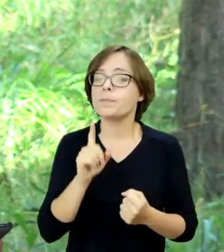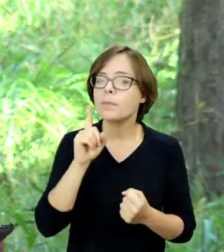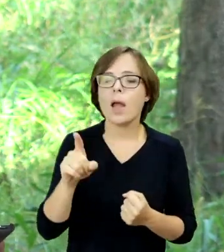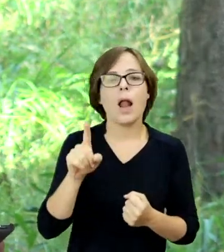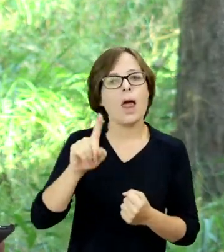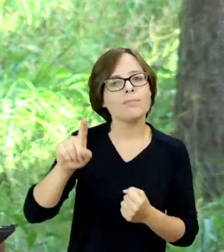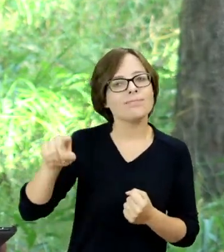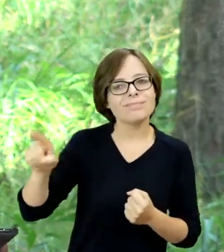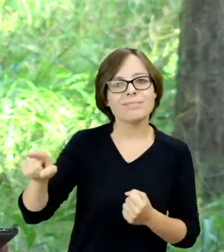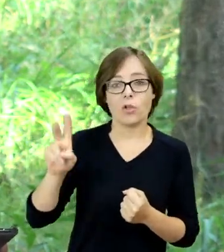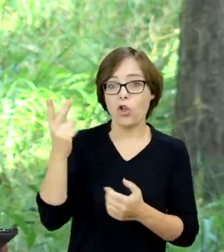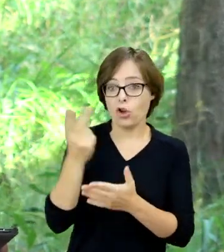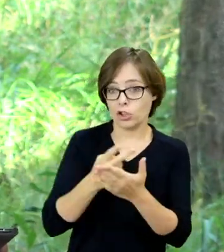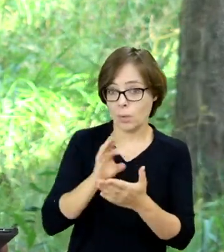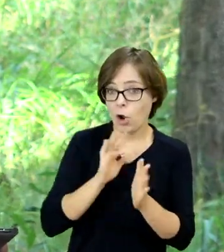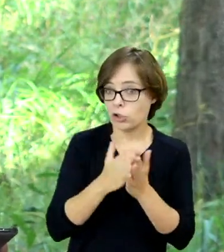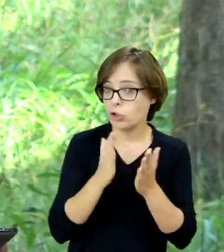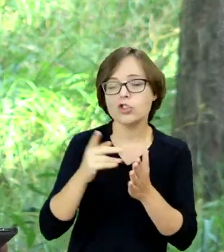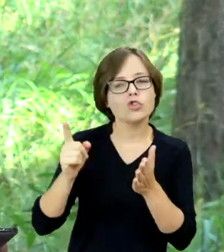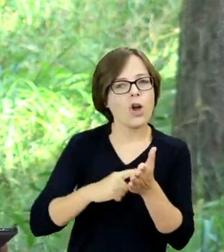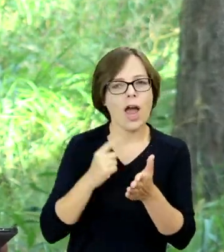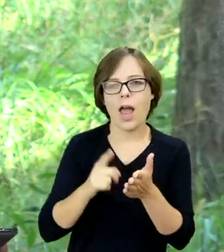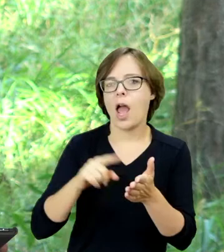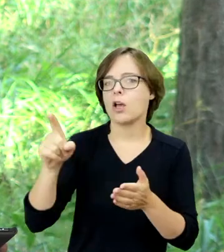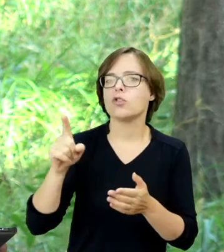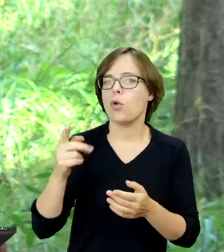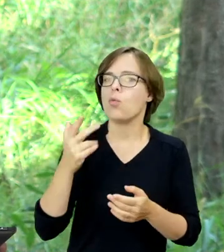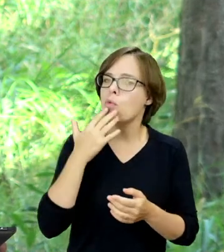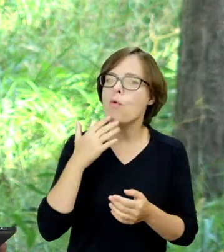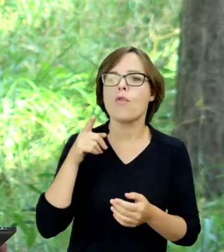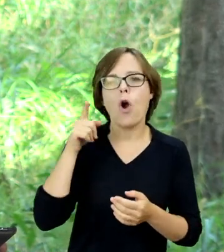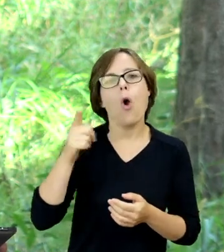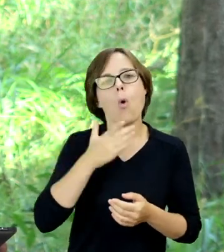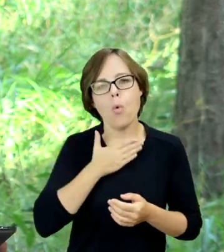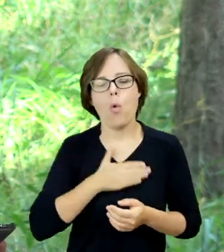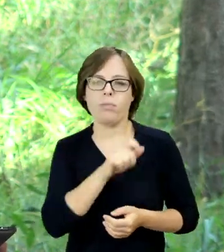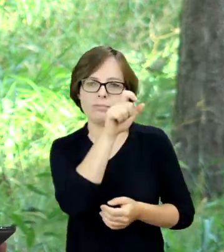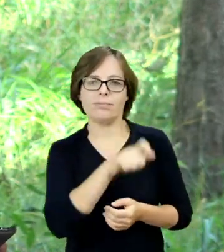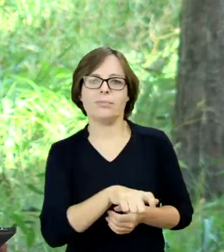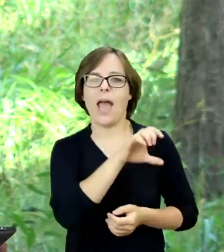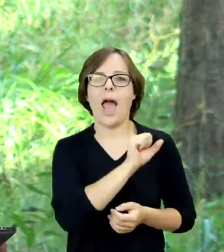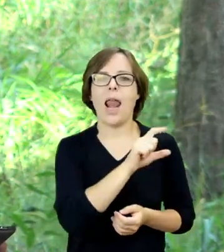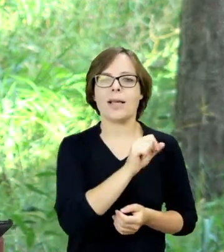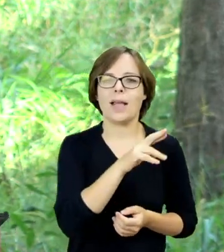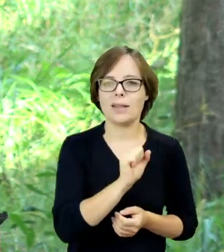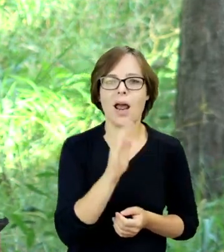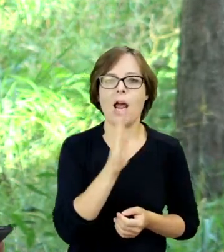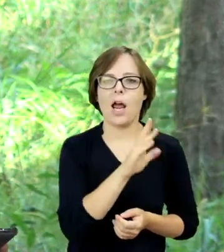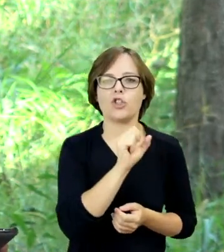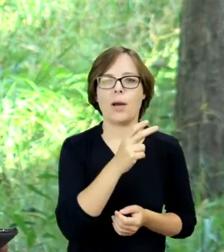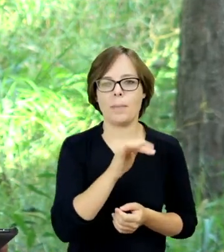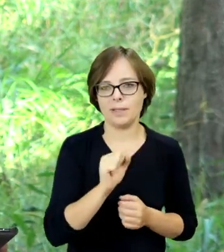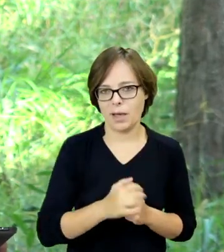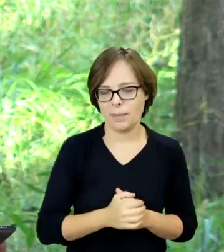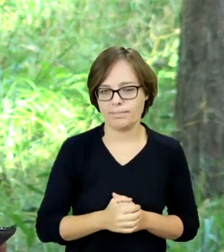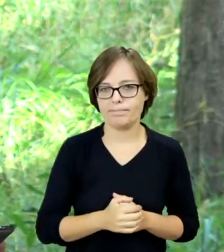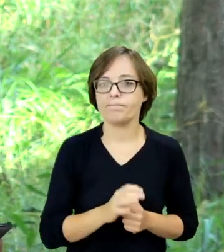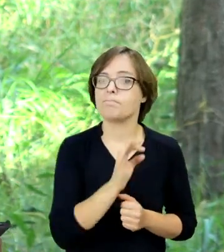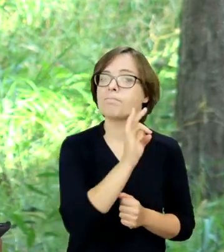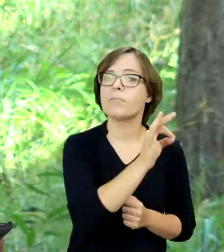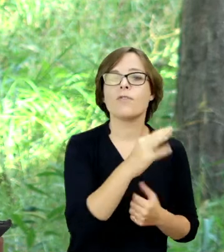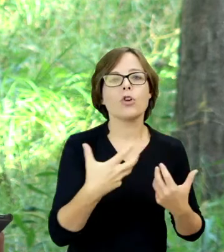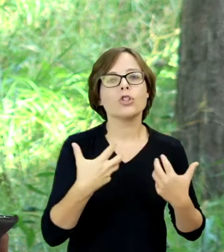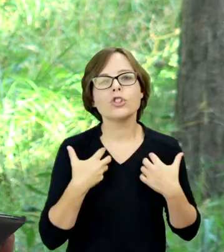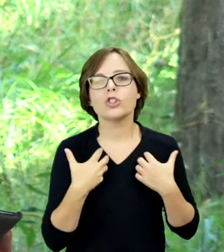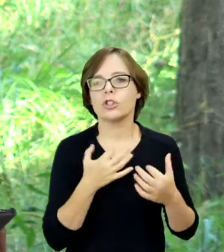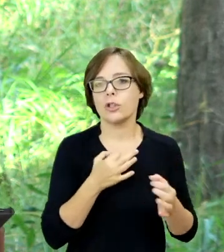często wskazują właśnie Aleksandrę Szczerbińską. Jej życiorys, zwłaszcza ten